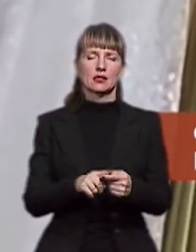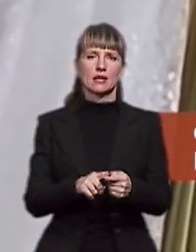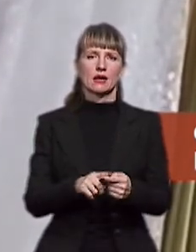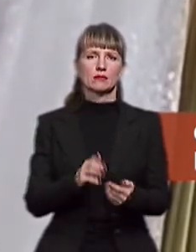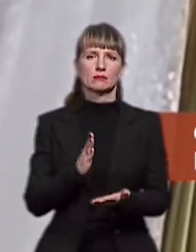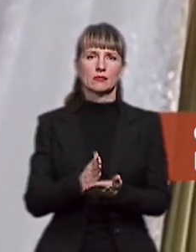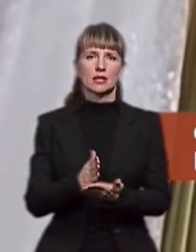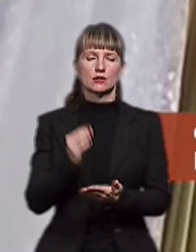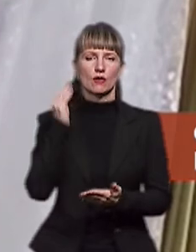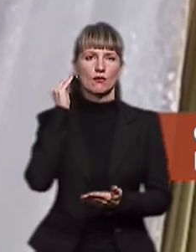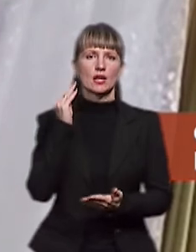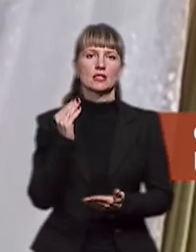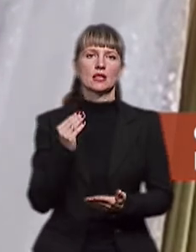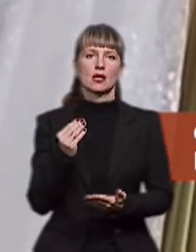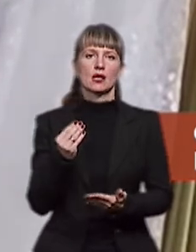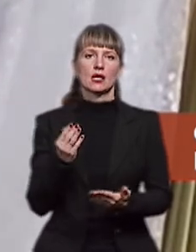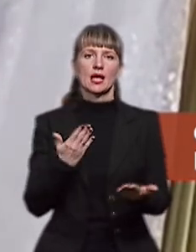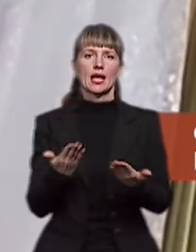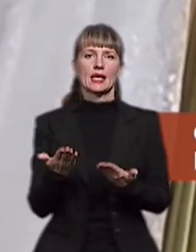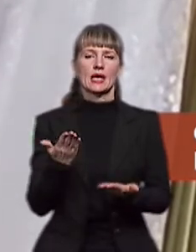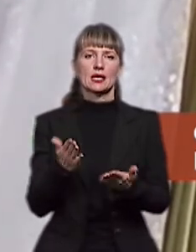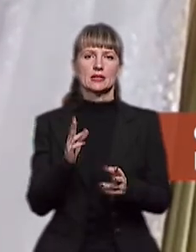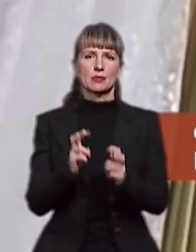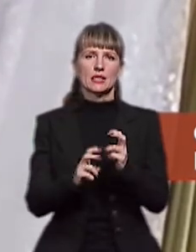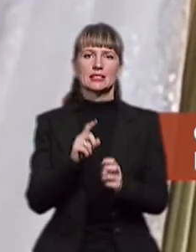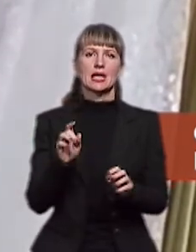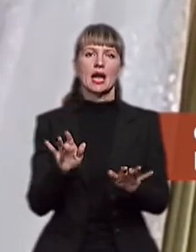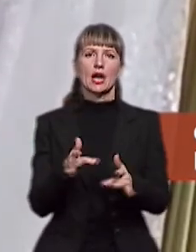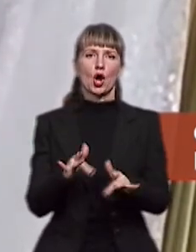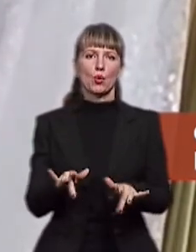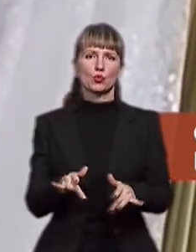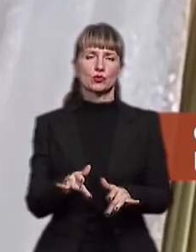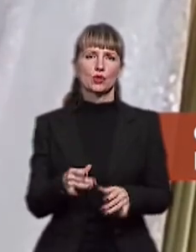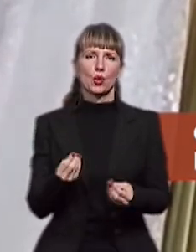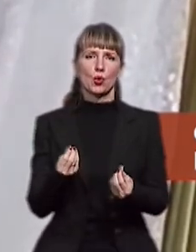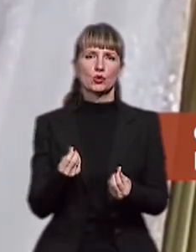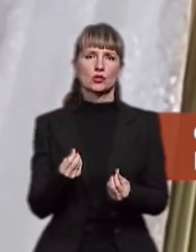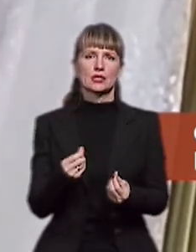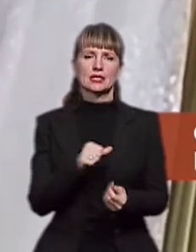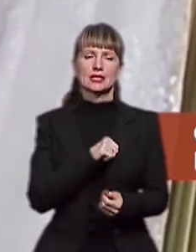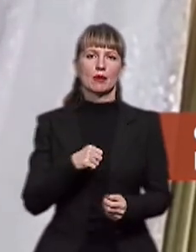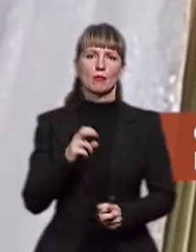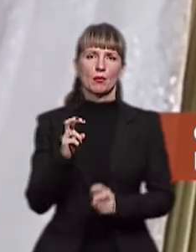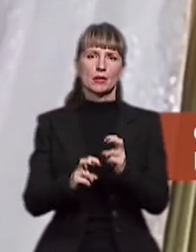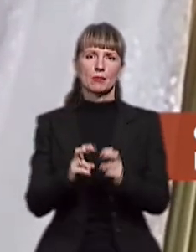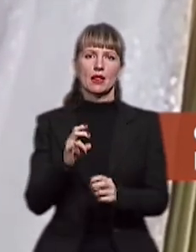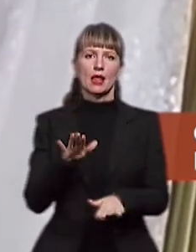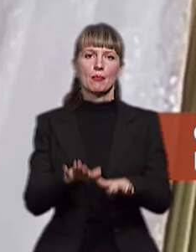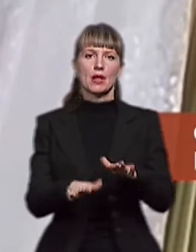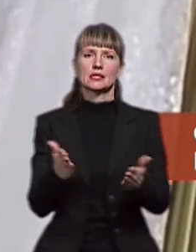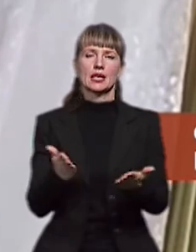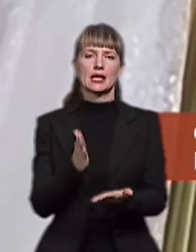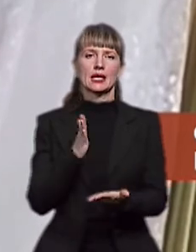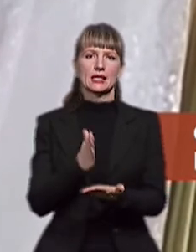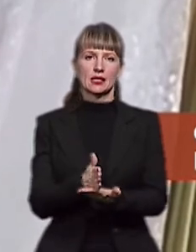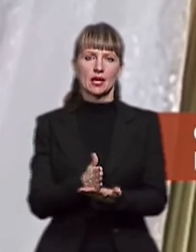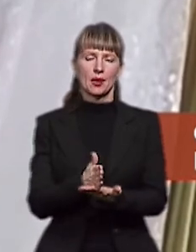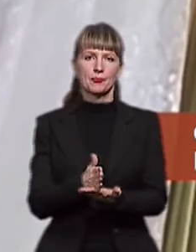увазі безпосередньо якісь підприємства, то за рахунок коштів самих підприємств, на балансі яких